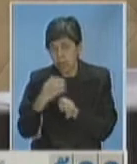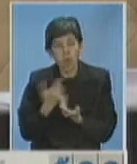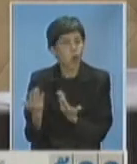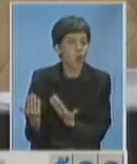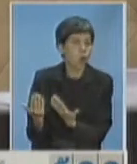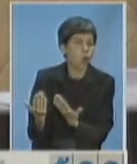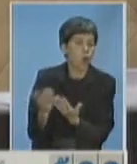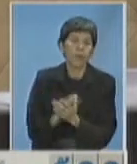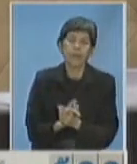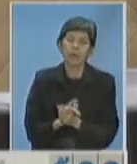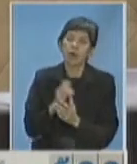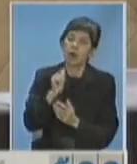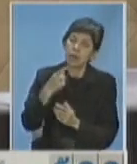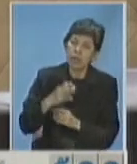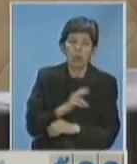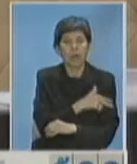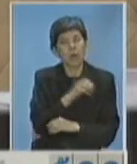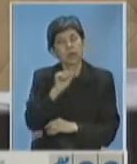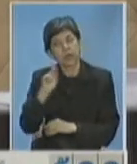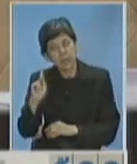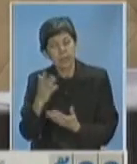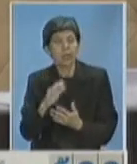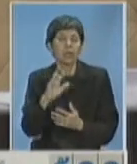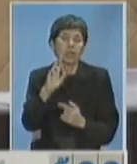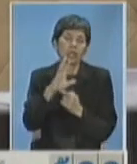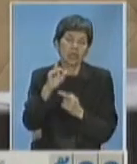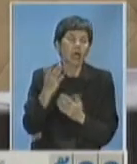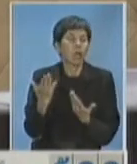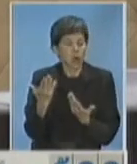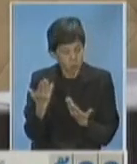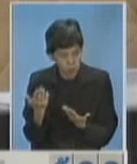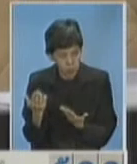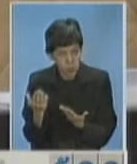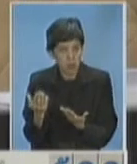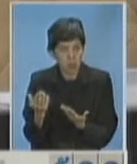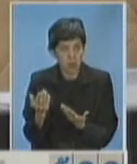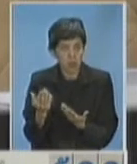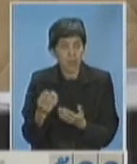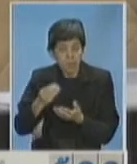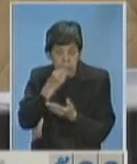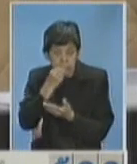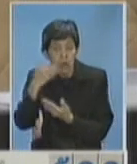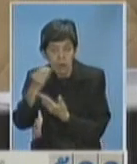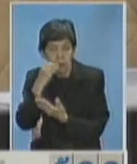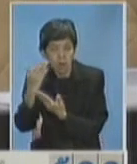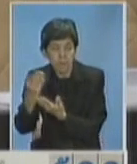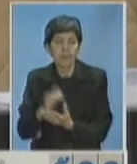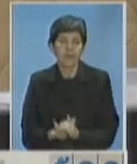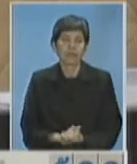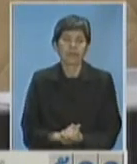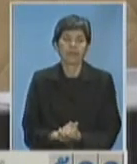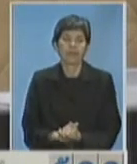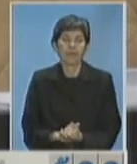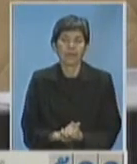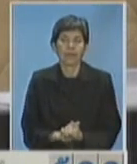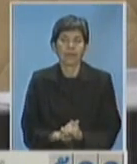อไว้ก่อนเช่นท่านทอสรีท่านคุณหมอสุกิจอาจารย์รัชดาท่านสามารถไปรับประทานอาหารก่อนก็ได้ตอนนี้นะครับ